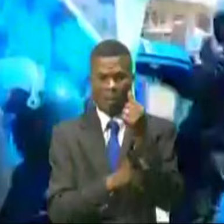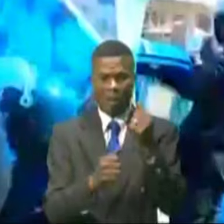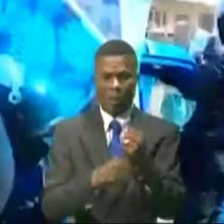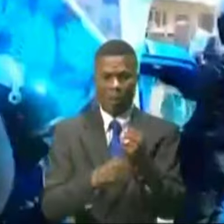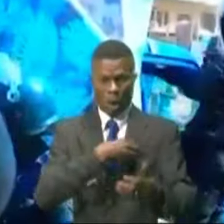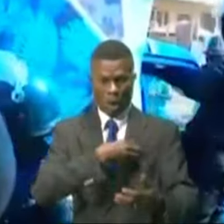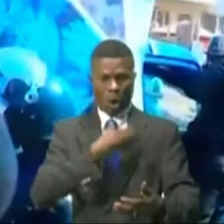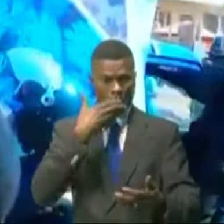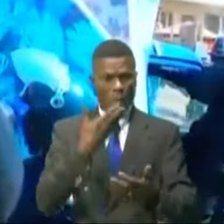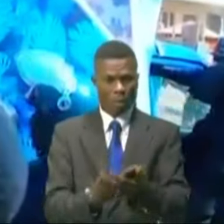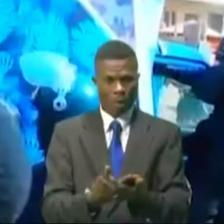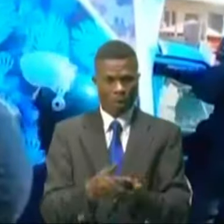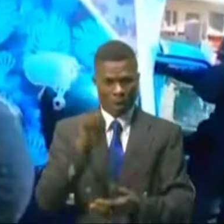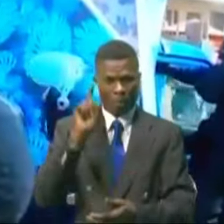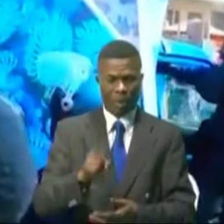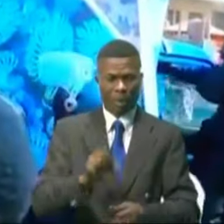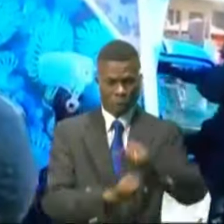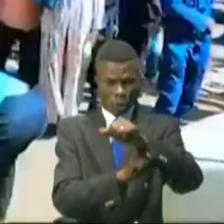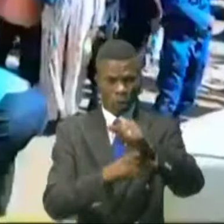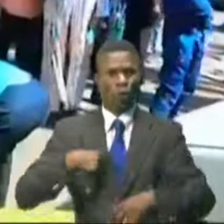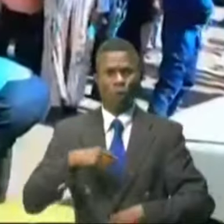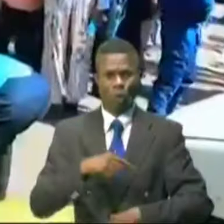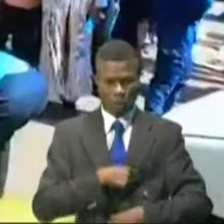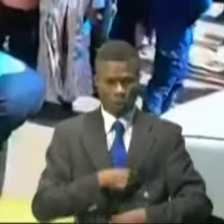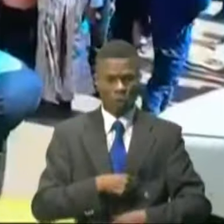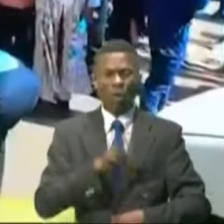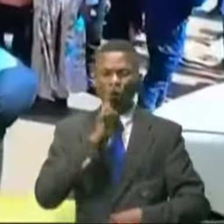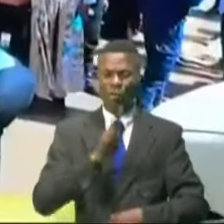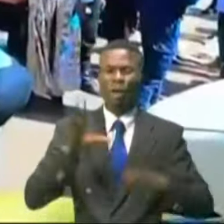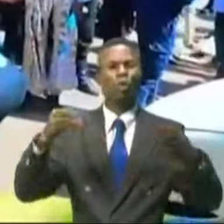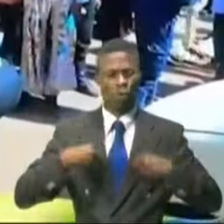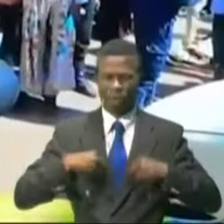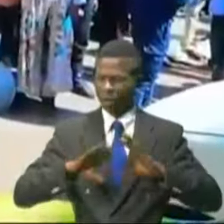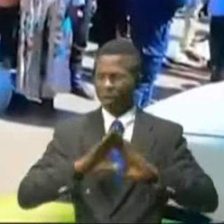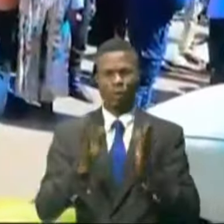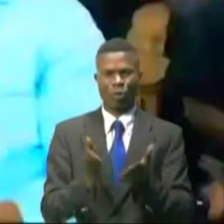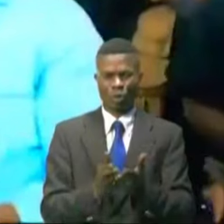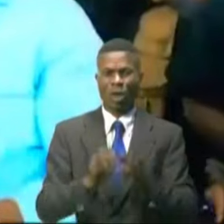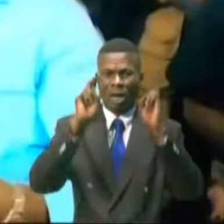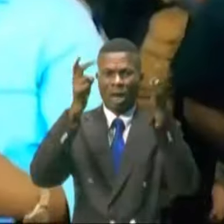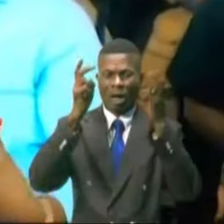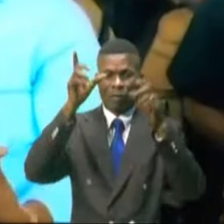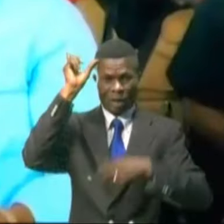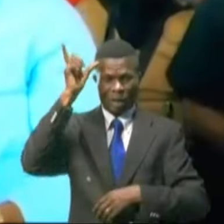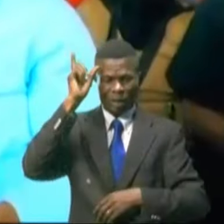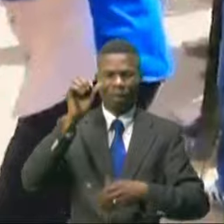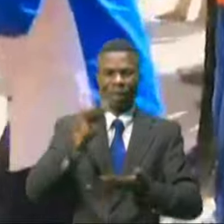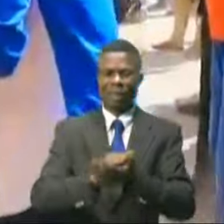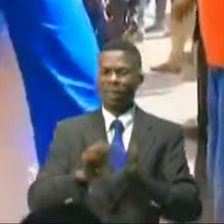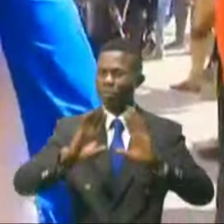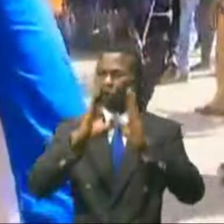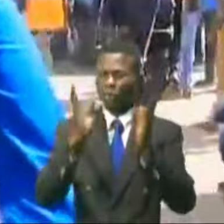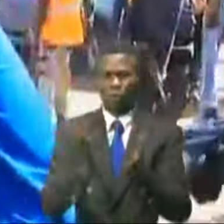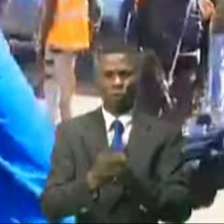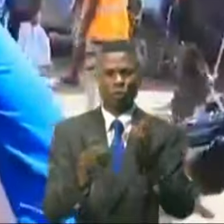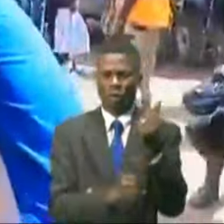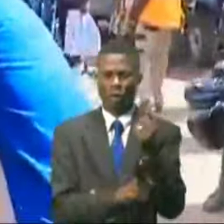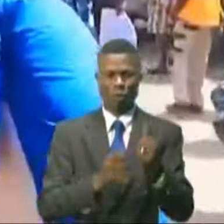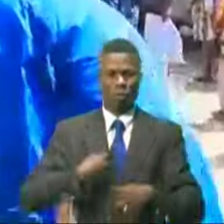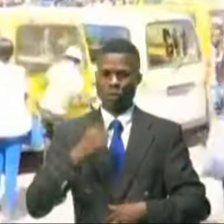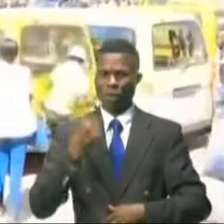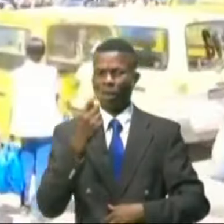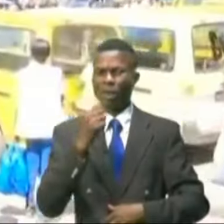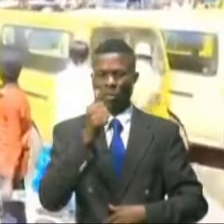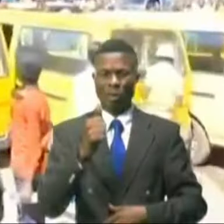volonté qui veulent bien nous accompagner, ils sont vraiment les bienvenus chez nous parce que la ville de Lubumbashi nous appartient tous. Certains magasins